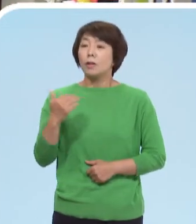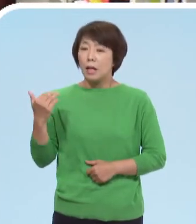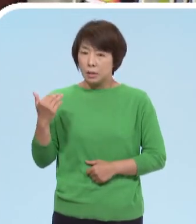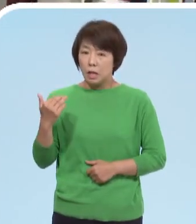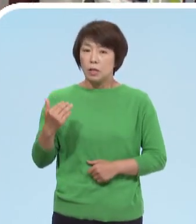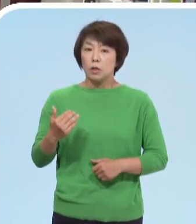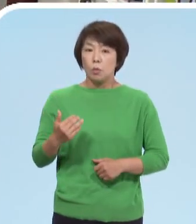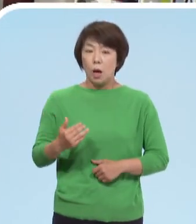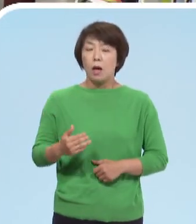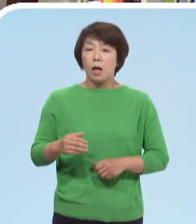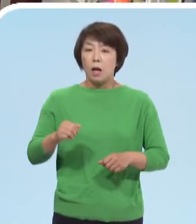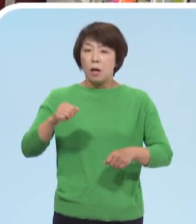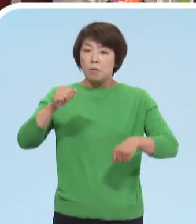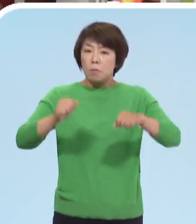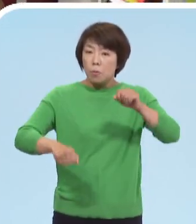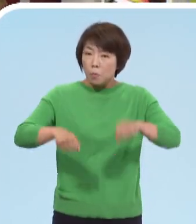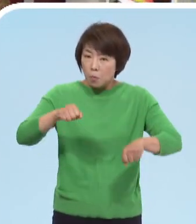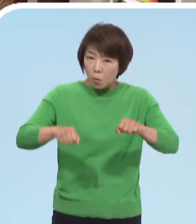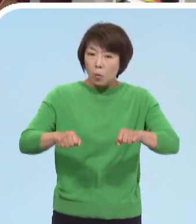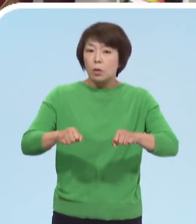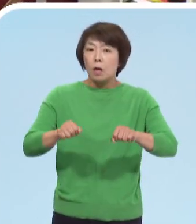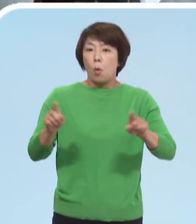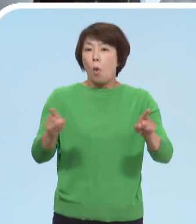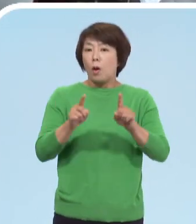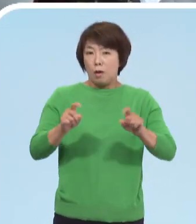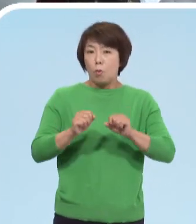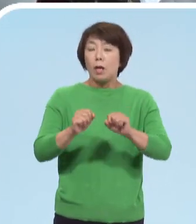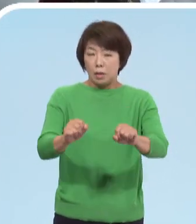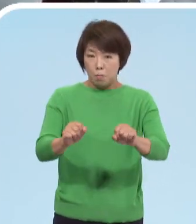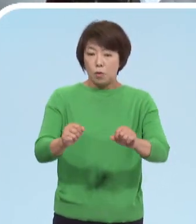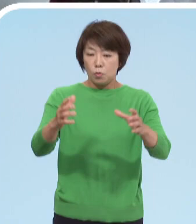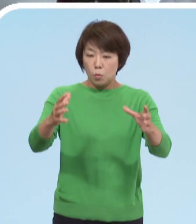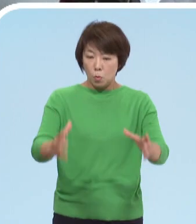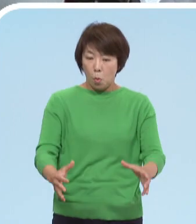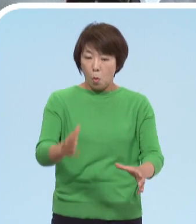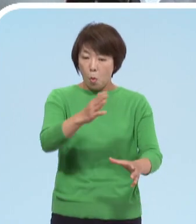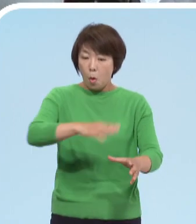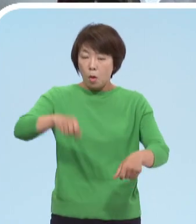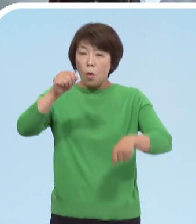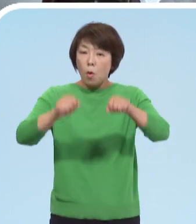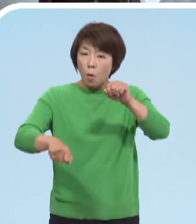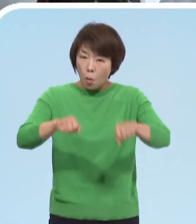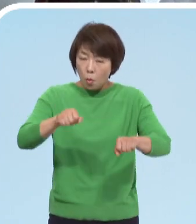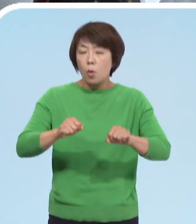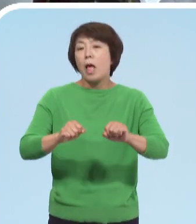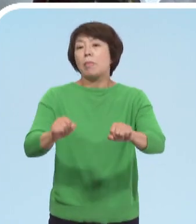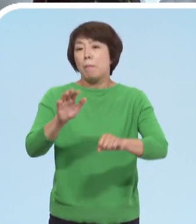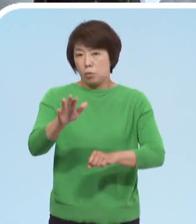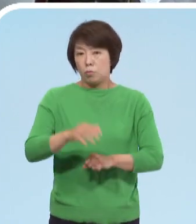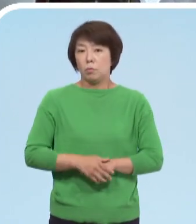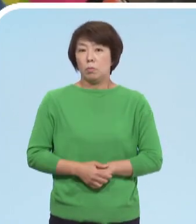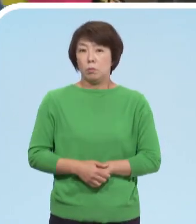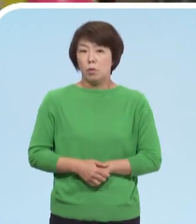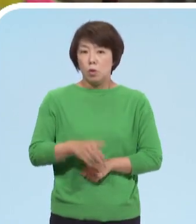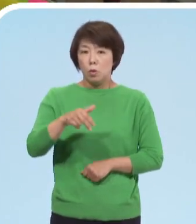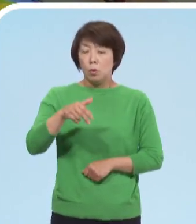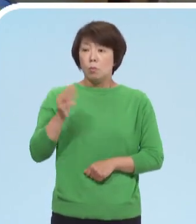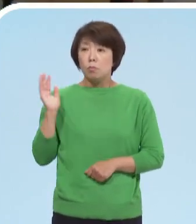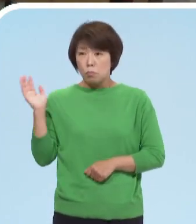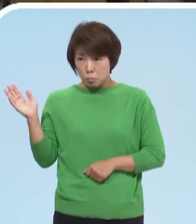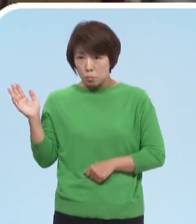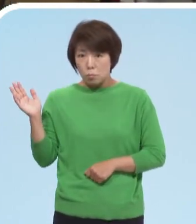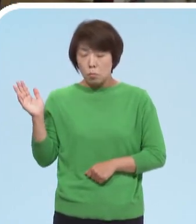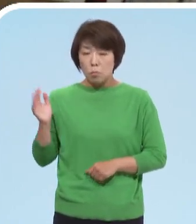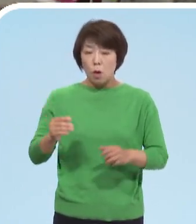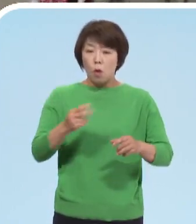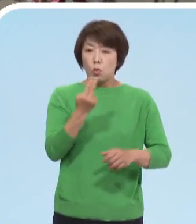たちはあのスティールオーケストラのファンタスティックスと言います。このスティールパンだけで作られたオーケストラのことです。 スティールパ